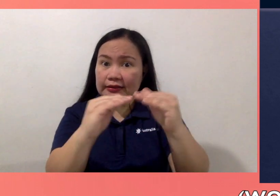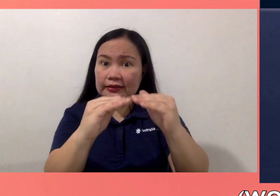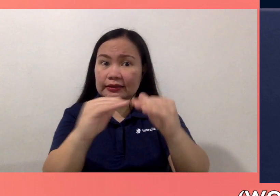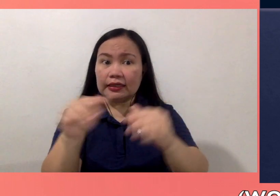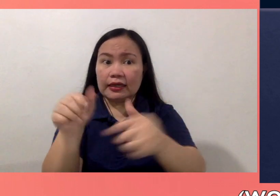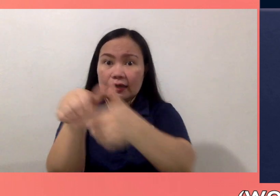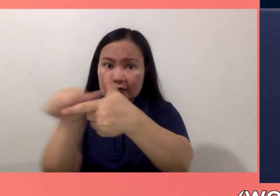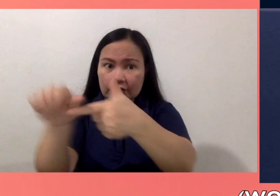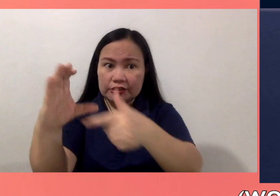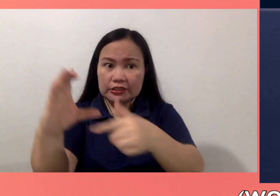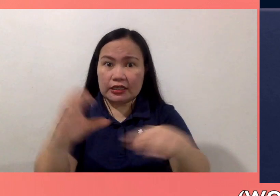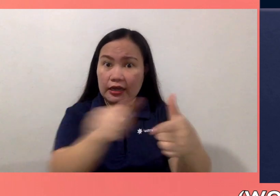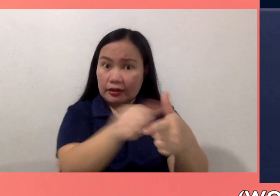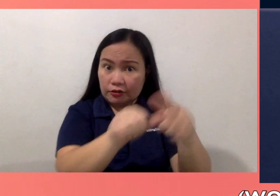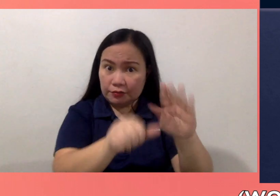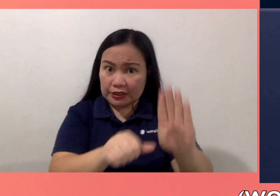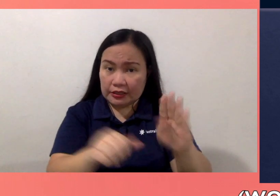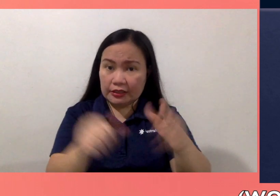D.